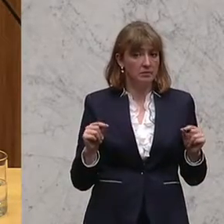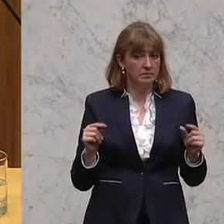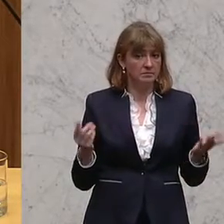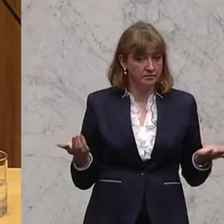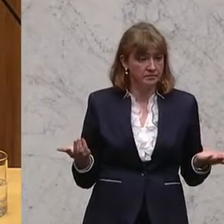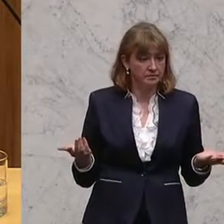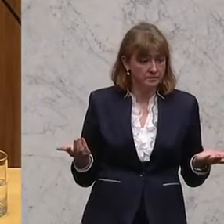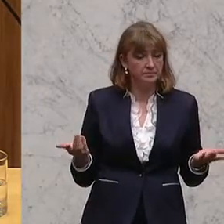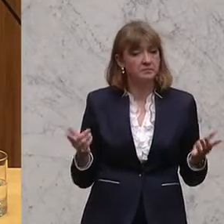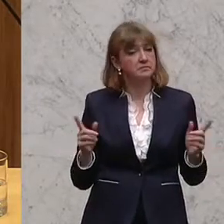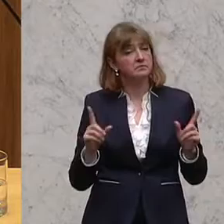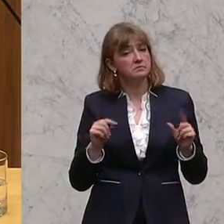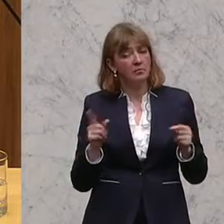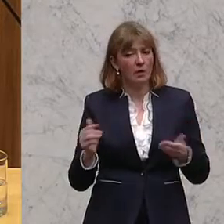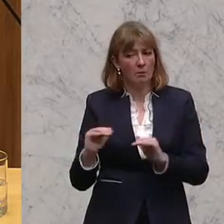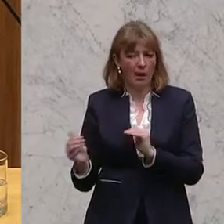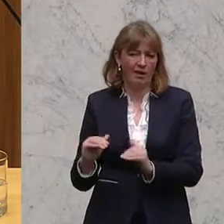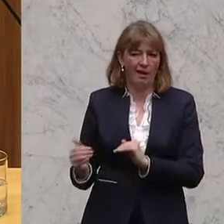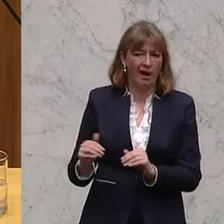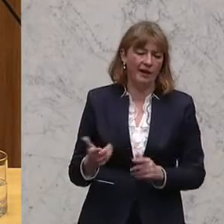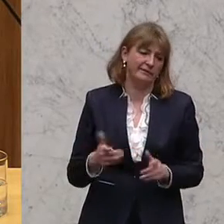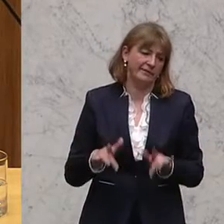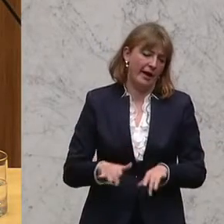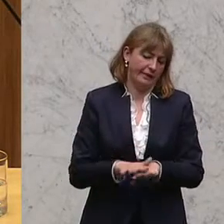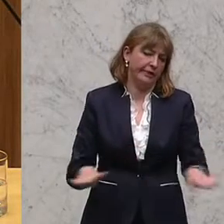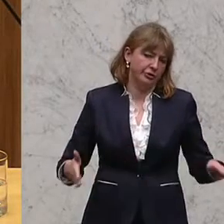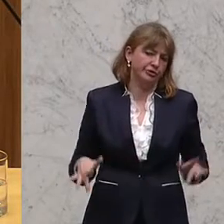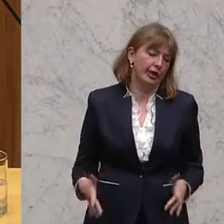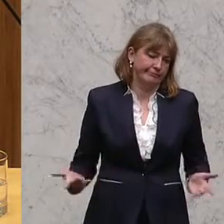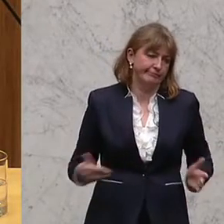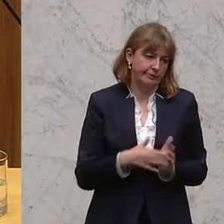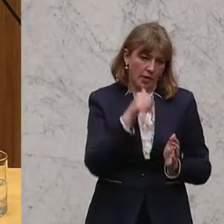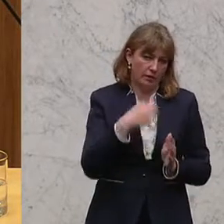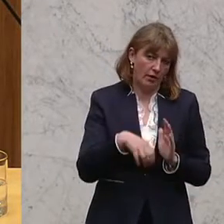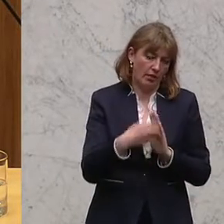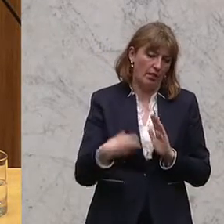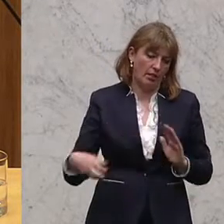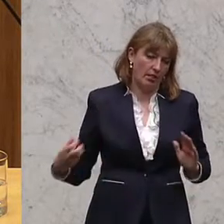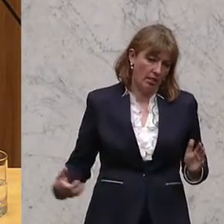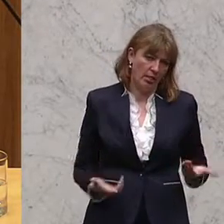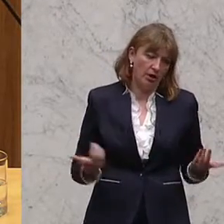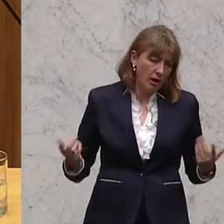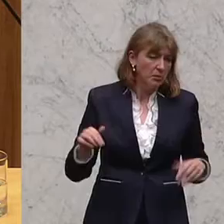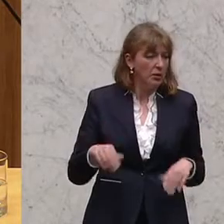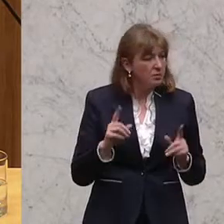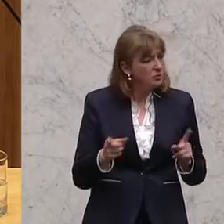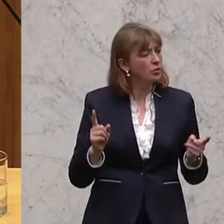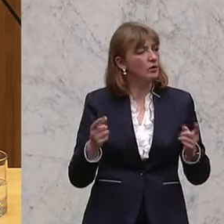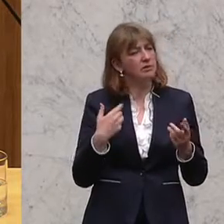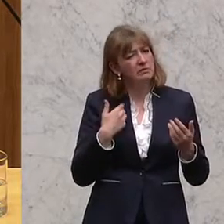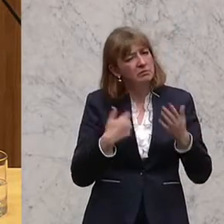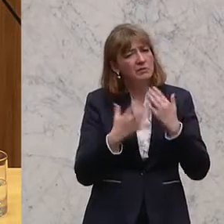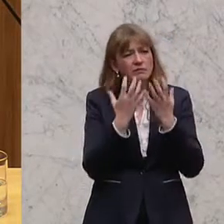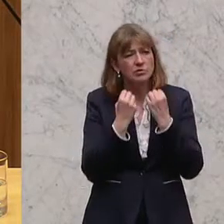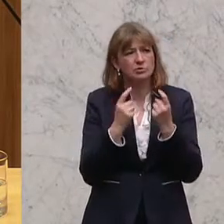dieses Deals oder dieser Backelei ist, glaube ich, am Tisch. Wir brauchen ja mal länger darüber reden. Ich hätte mir nur eine ernsthaftere Auseinandersetzung darüber gewünscht,